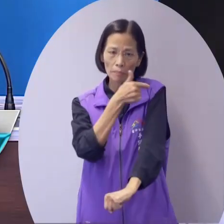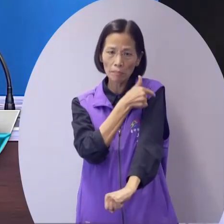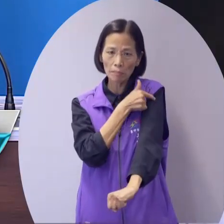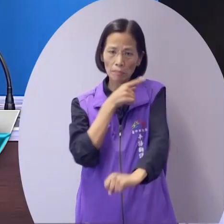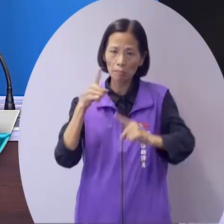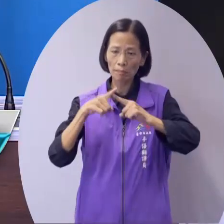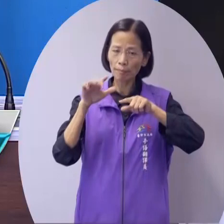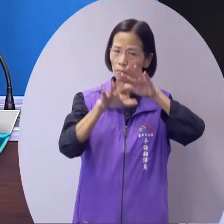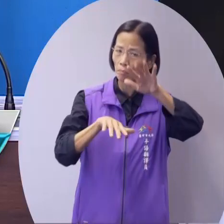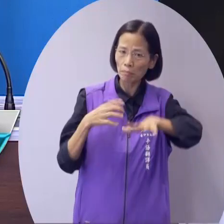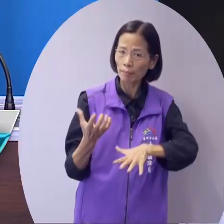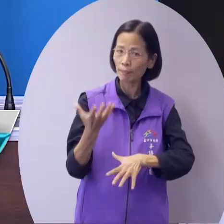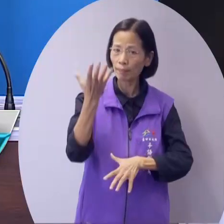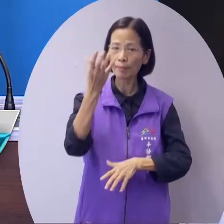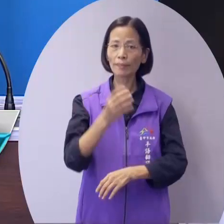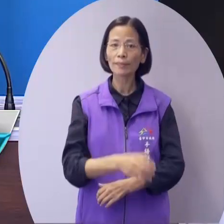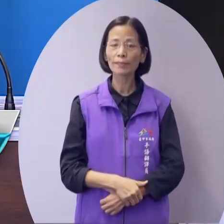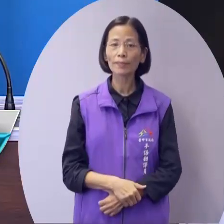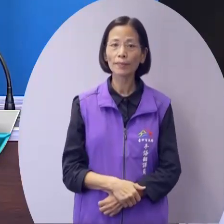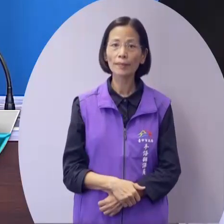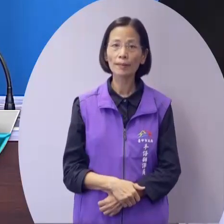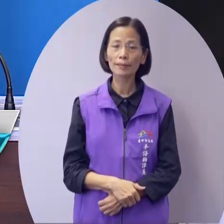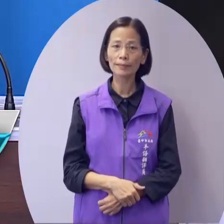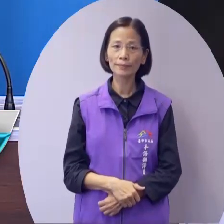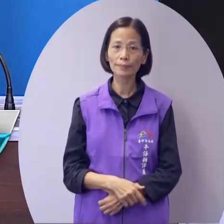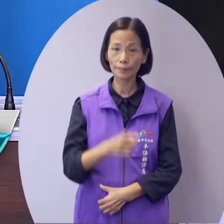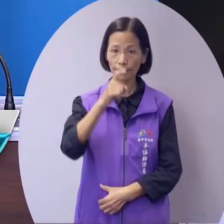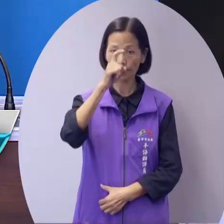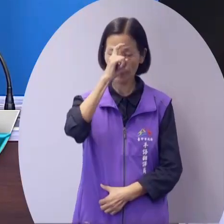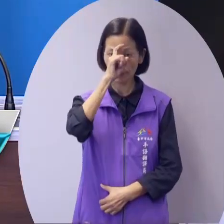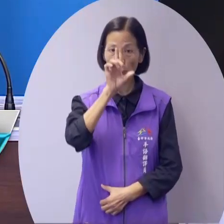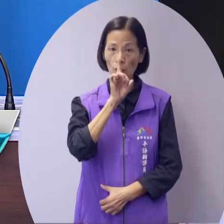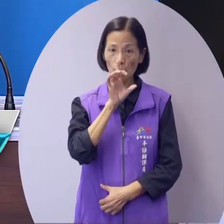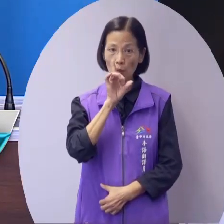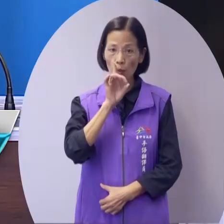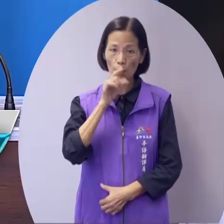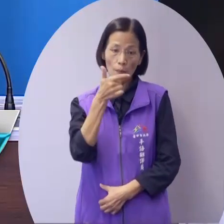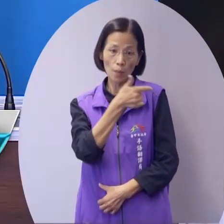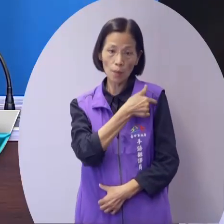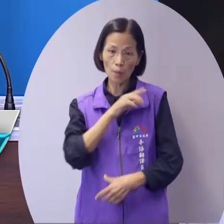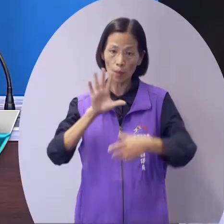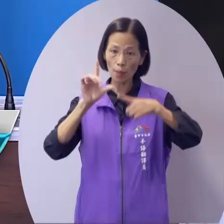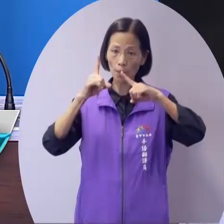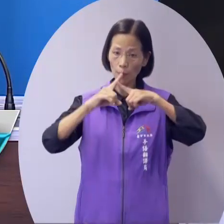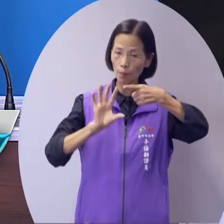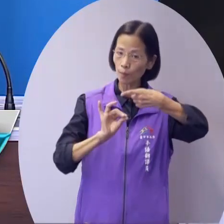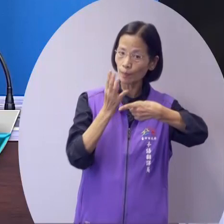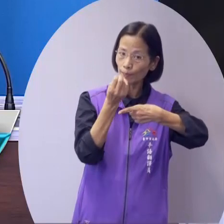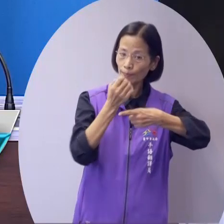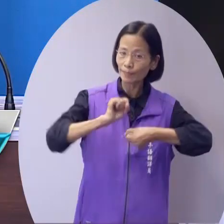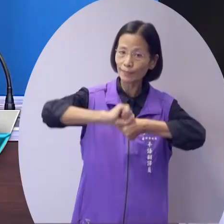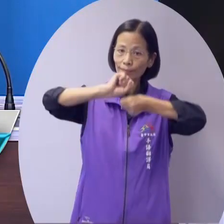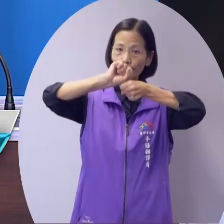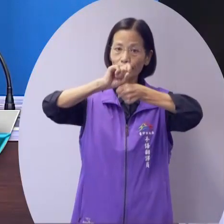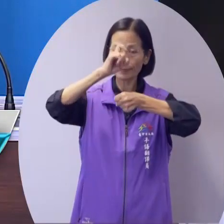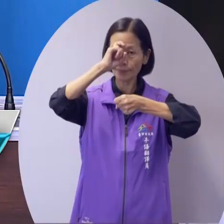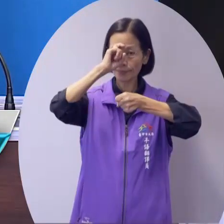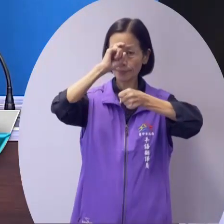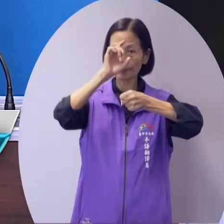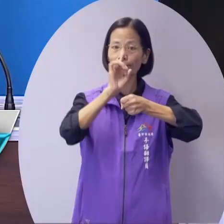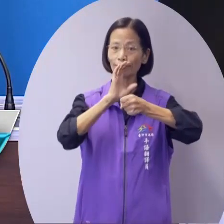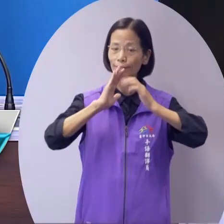的高峰哈。那我们希望不断的提高本市的覆盖率、疫苗接种率，让城市更安